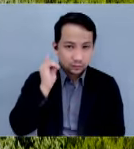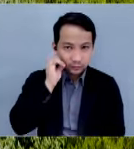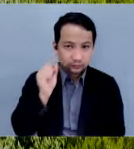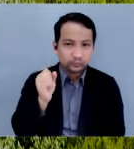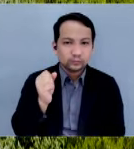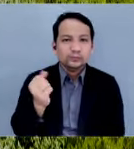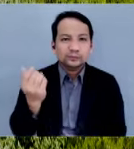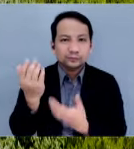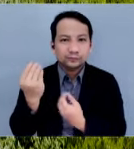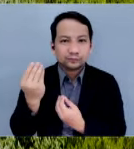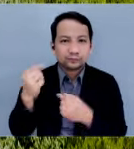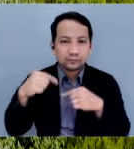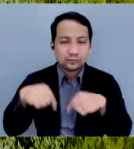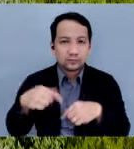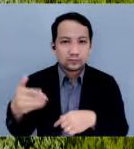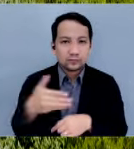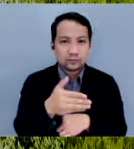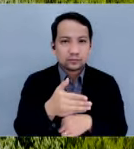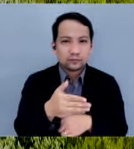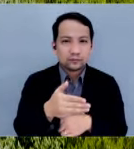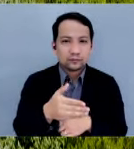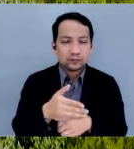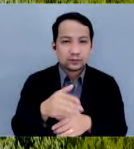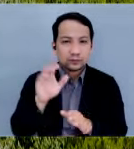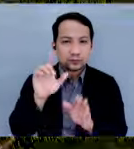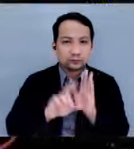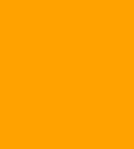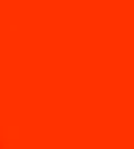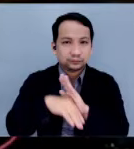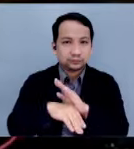Ian, ano nung isda na ba ang bumaba ang presyo?